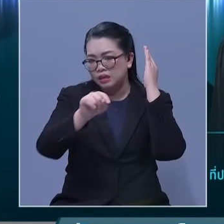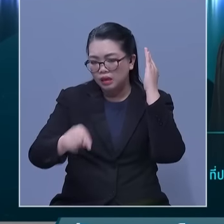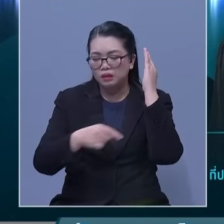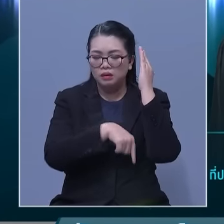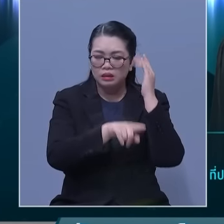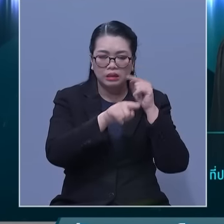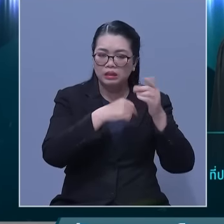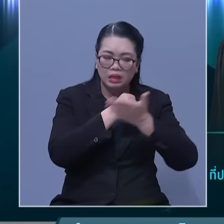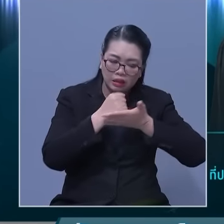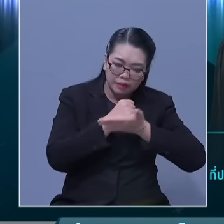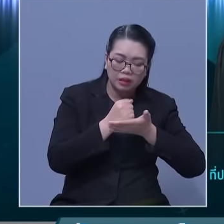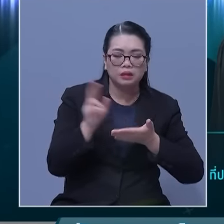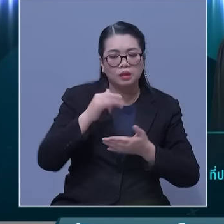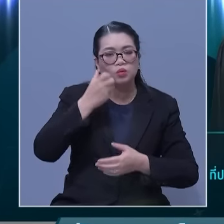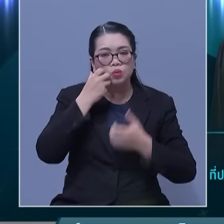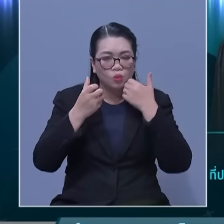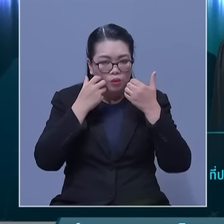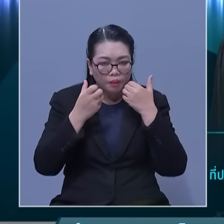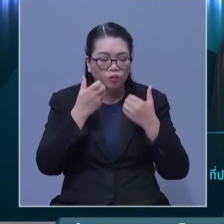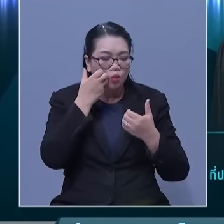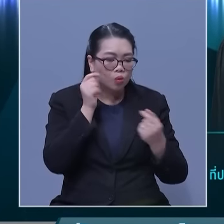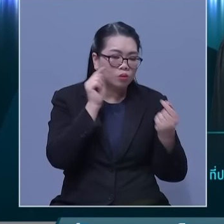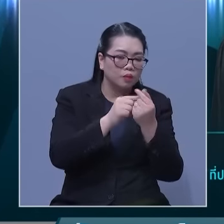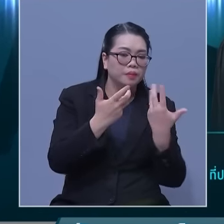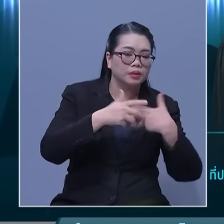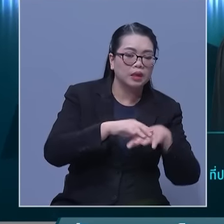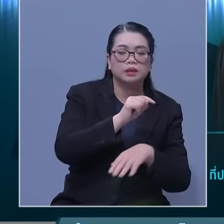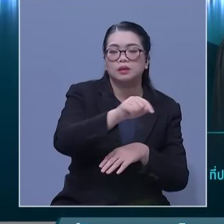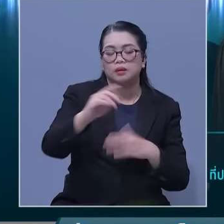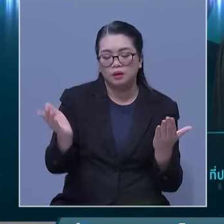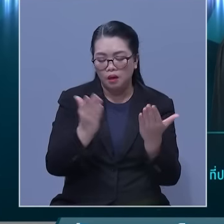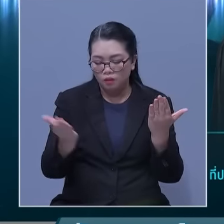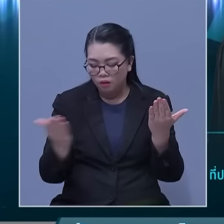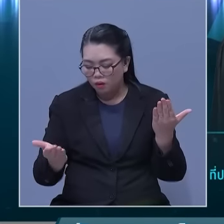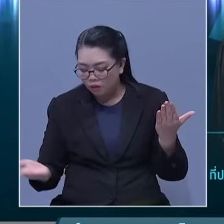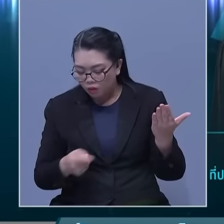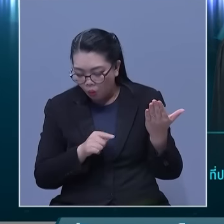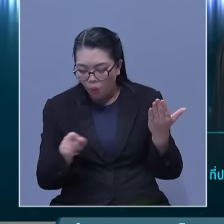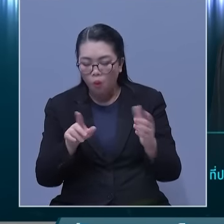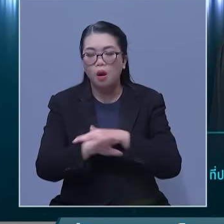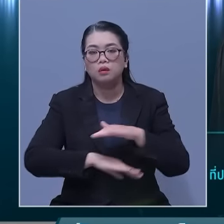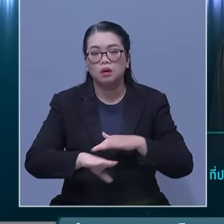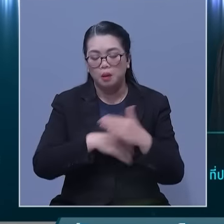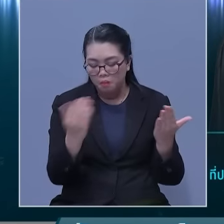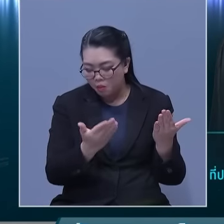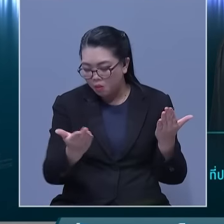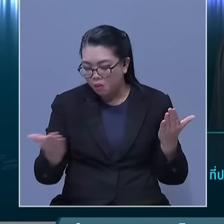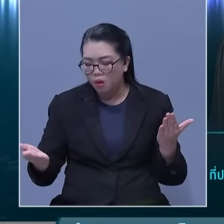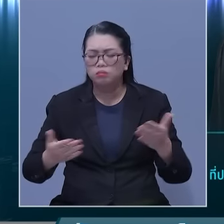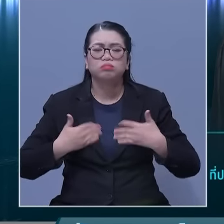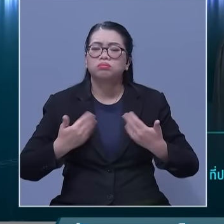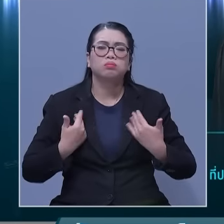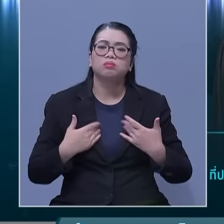รอยของการใช้โทรศัพท์ของคนนนั้นคนนี้เนี่ยเมื่อนำมาประกอบกันเนี่ยก็จะพบว่าเค้าก็สบาย